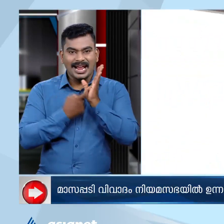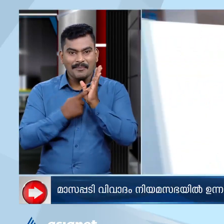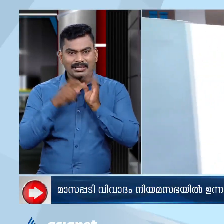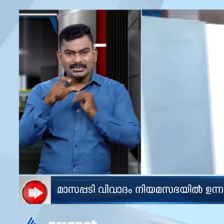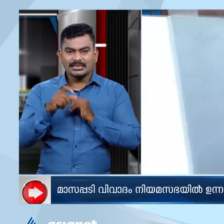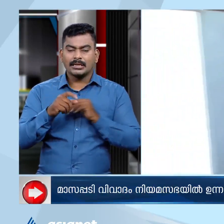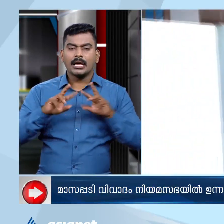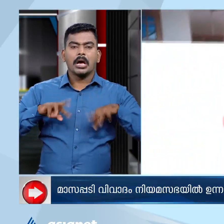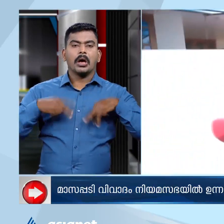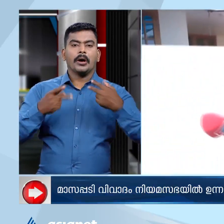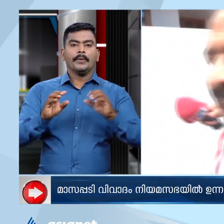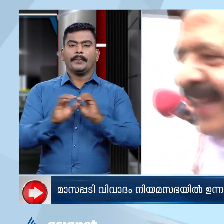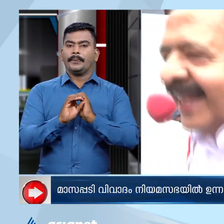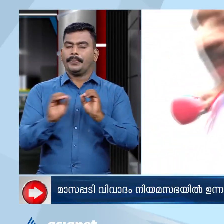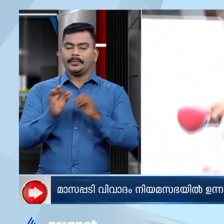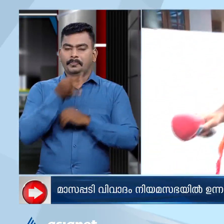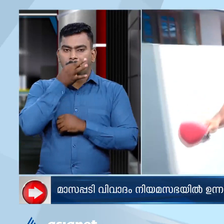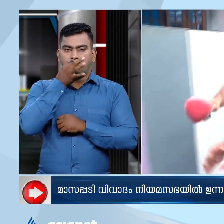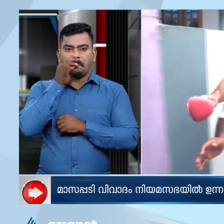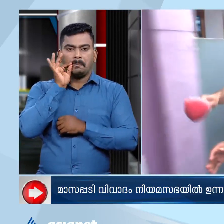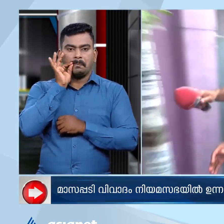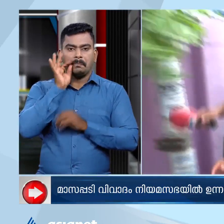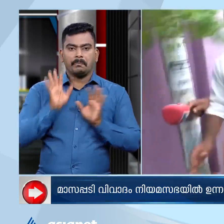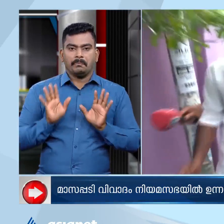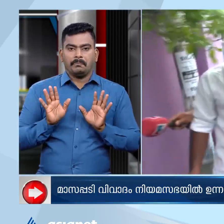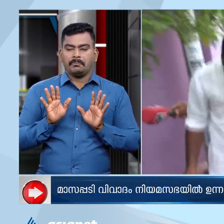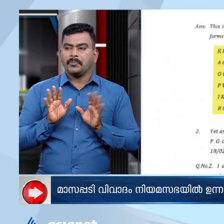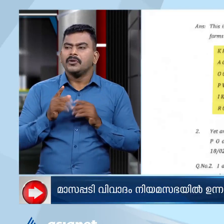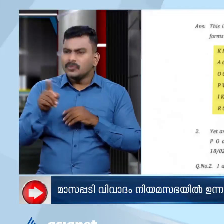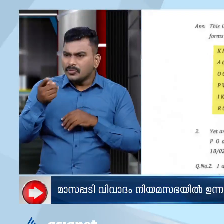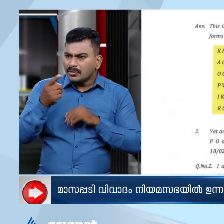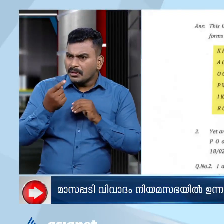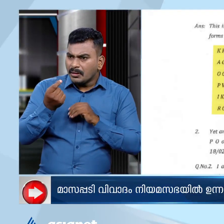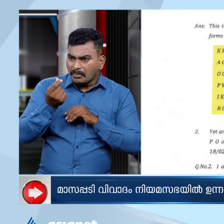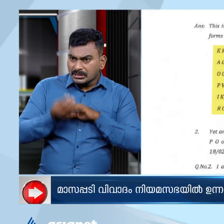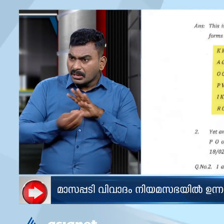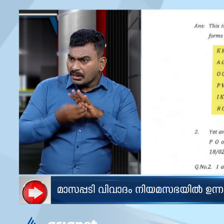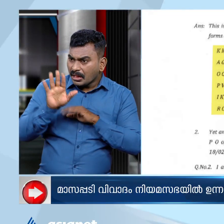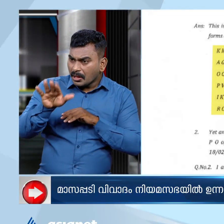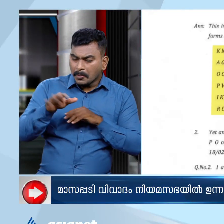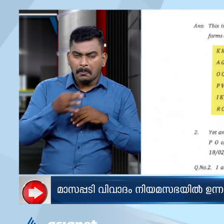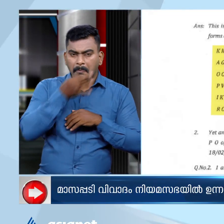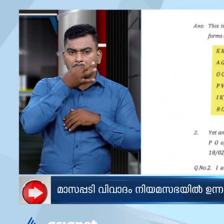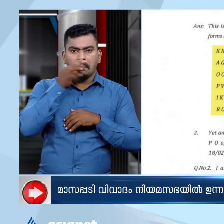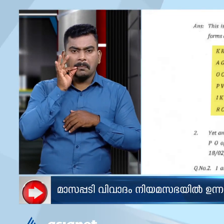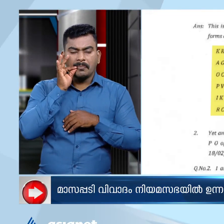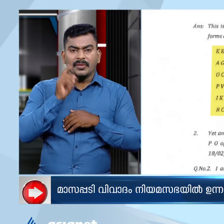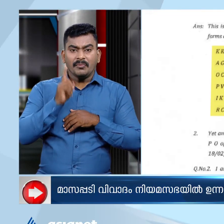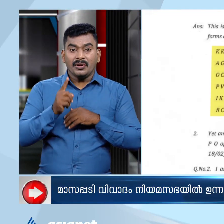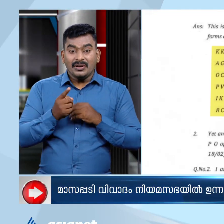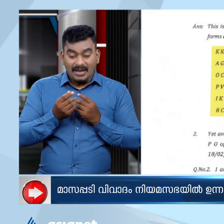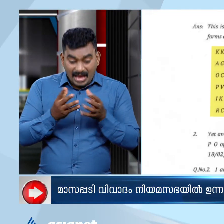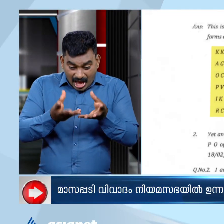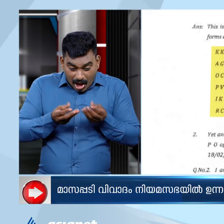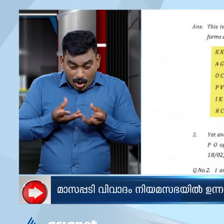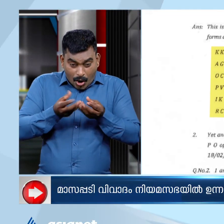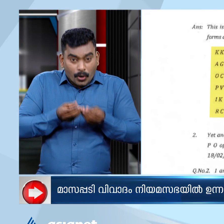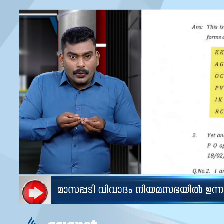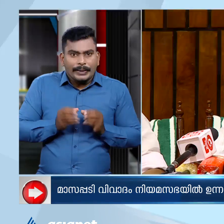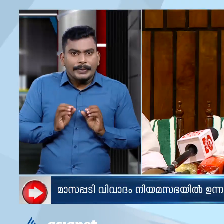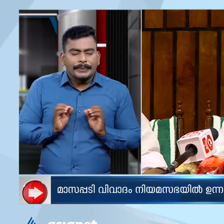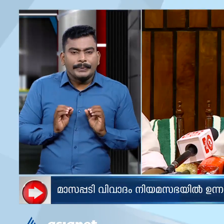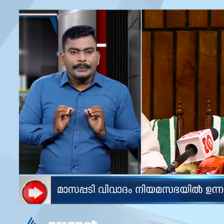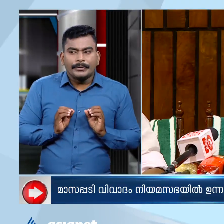ഇതിൽ ഉൾപ്പെട്ടിട്ടുണ്ട് എന്നൊക്കെ പറയുന്നു. പണം വാങ്ങിയതിന് കണക്കുണ്ടോ എന്ന ചോദ്യത്തിന് കൃത്യമായ മറുപടിയില്ല യു ഡി